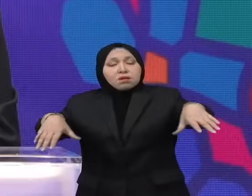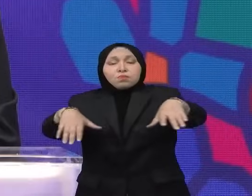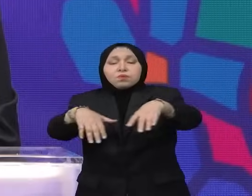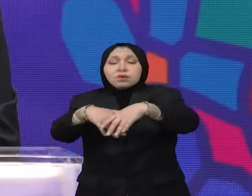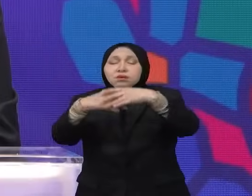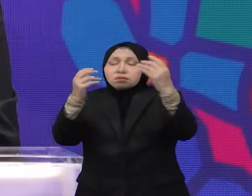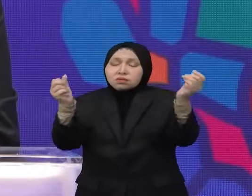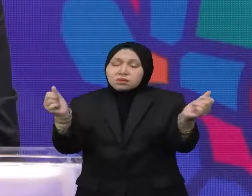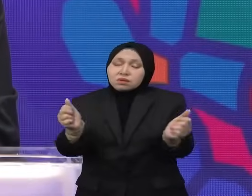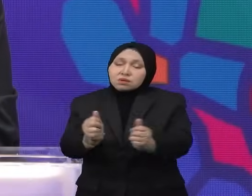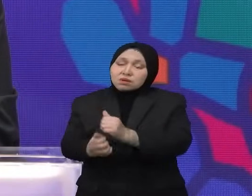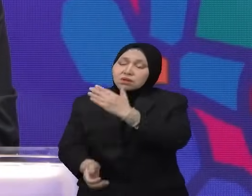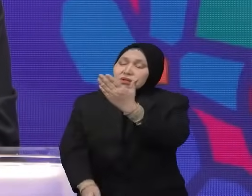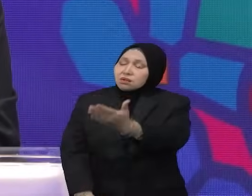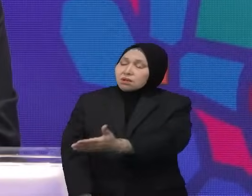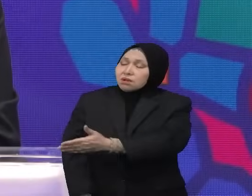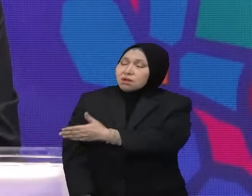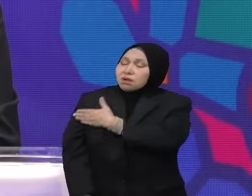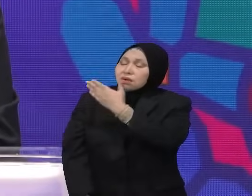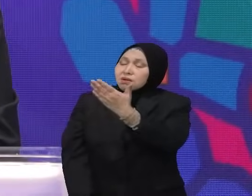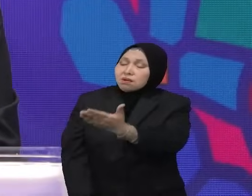أيمانكم من